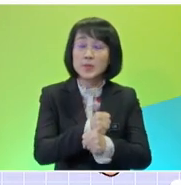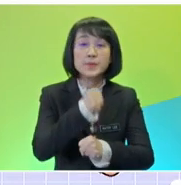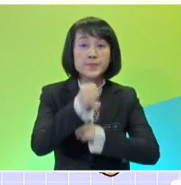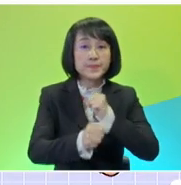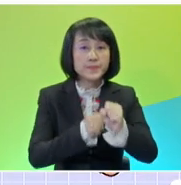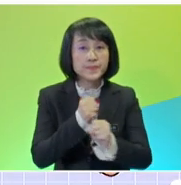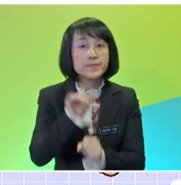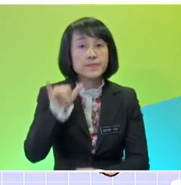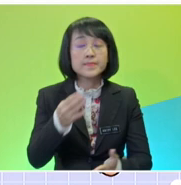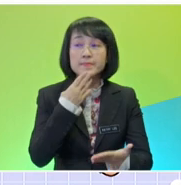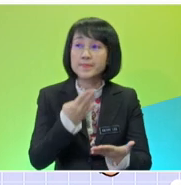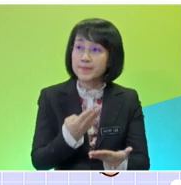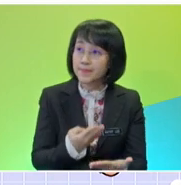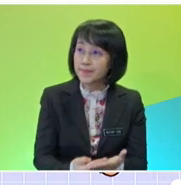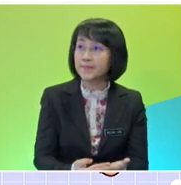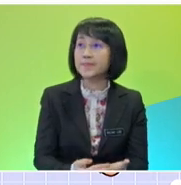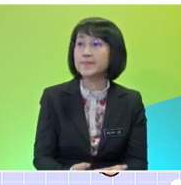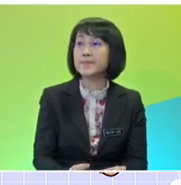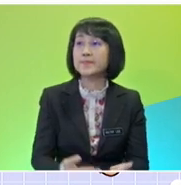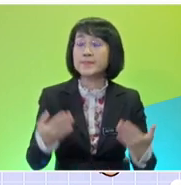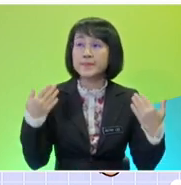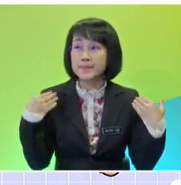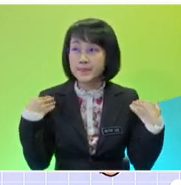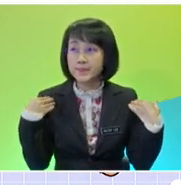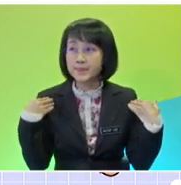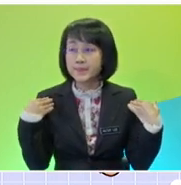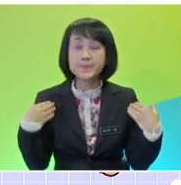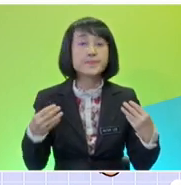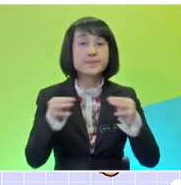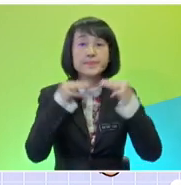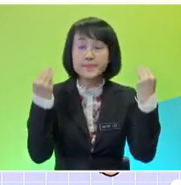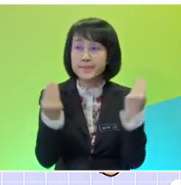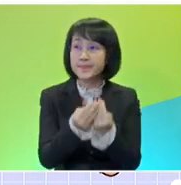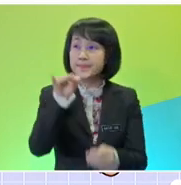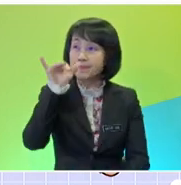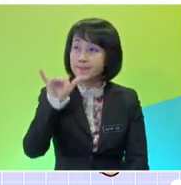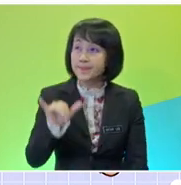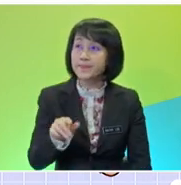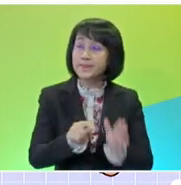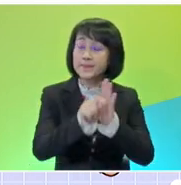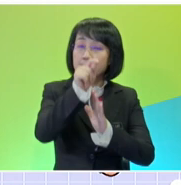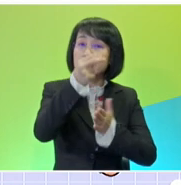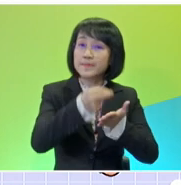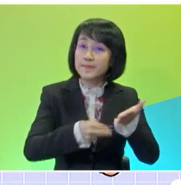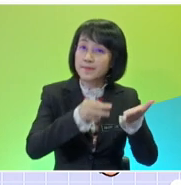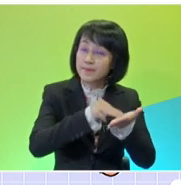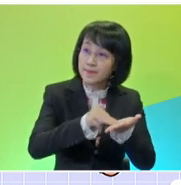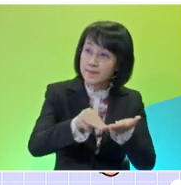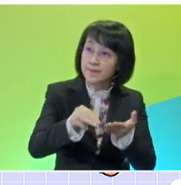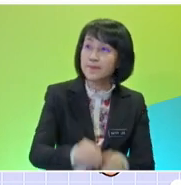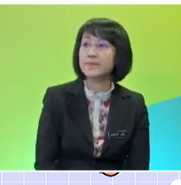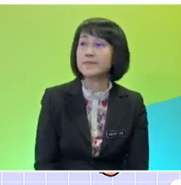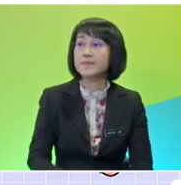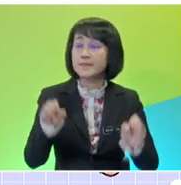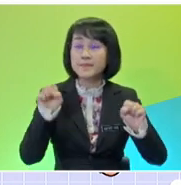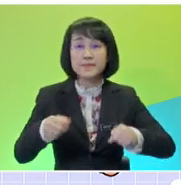seterusnya akan mewujudkan masyarakat yang tinggi nilai Budinya yang kedua mampu melahirkan masyarakat